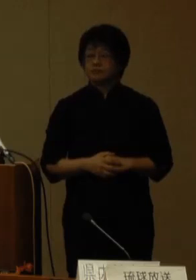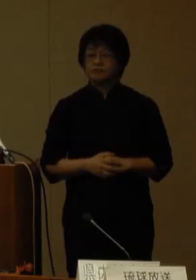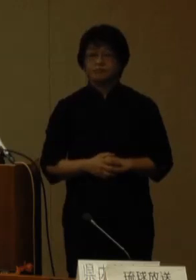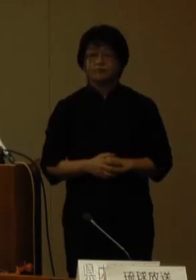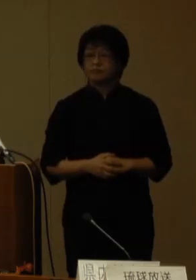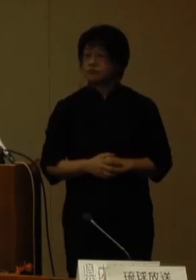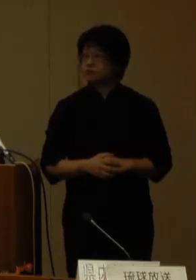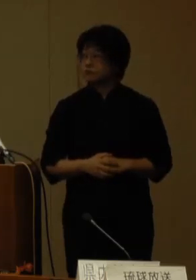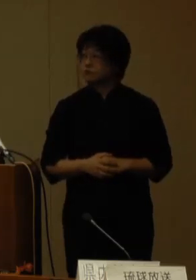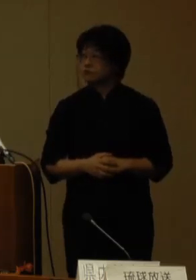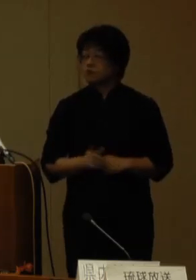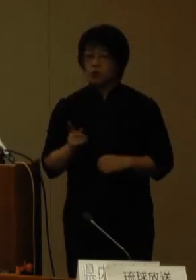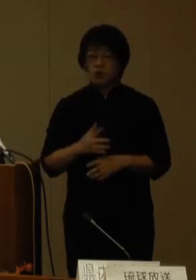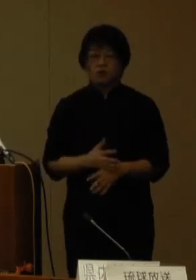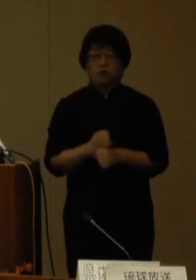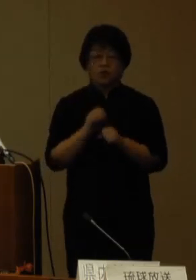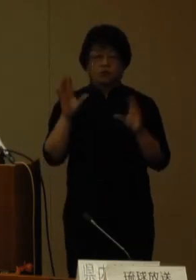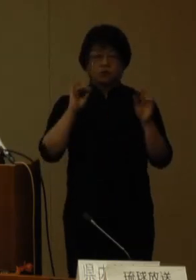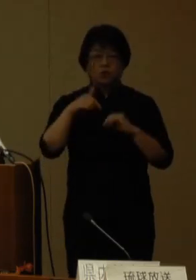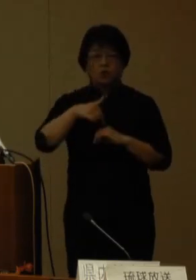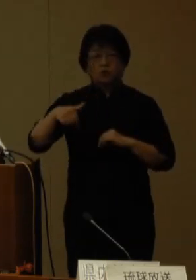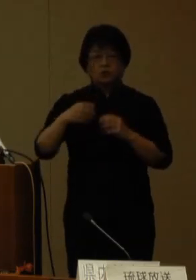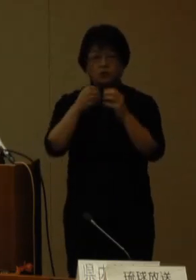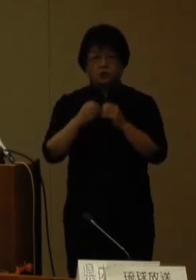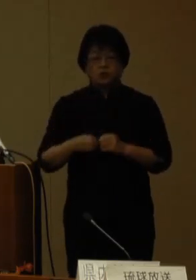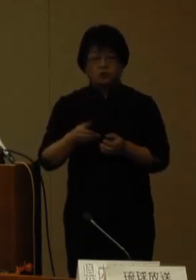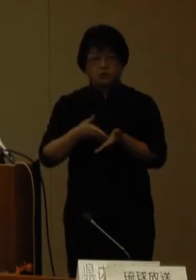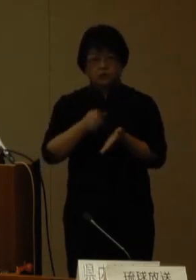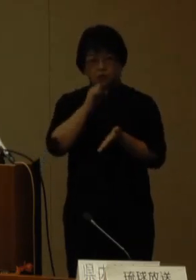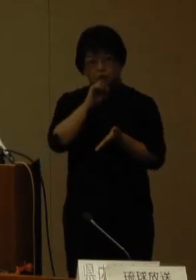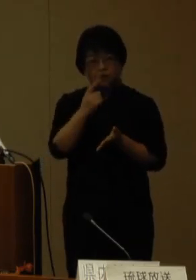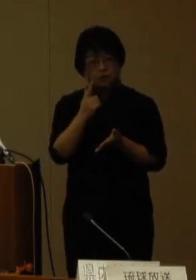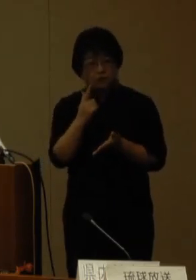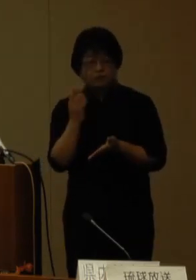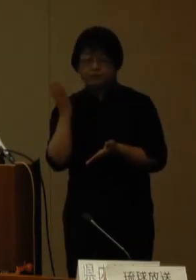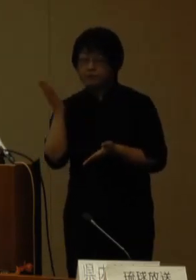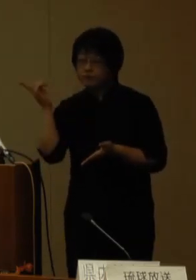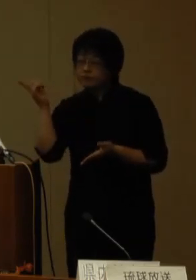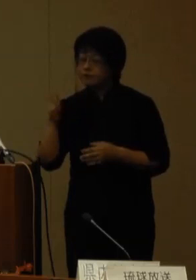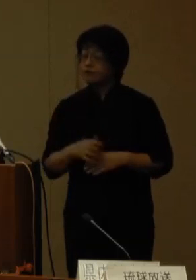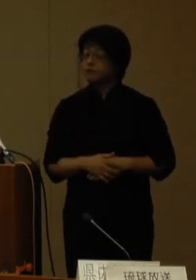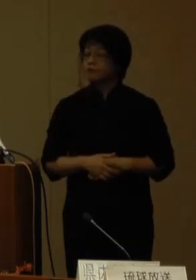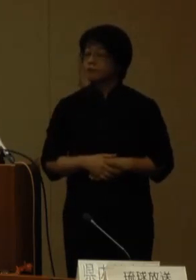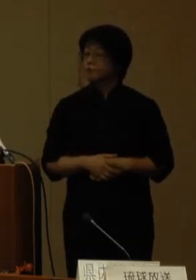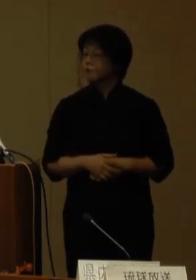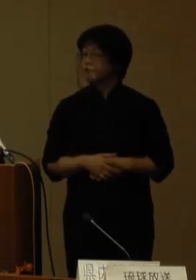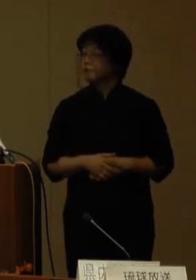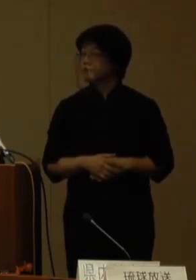これは総括情報部から詳しく言ってもらった方がいいかな。